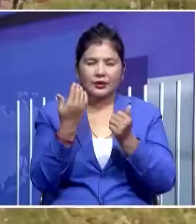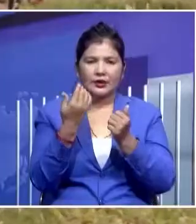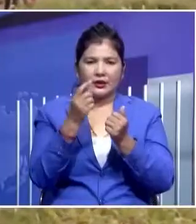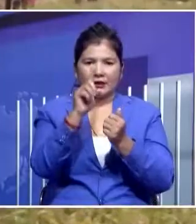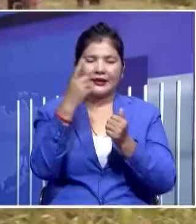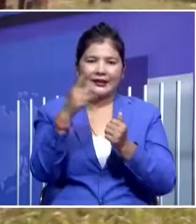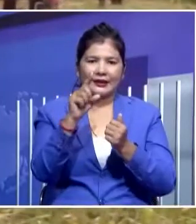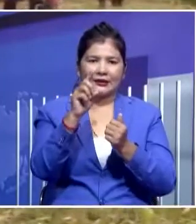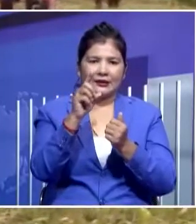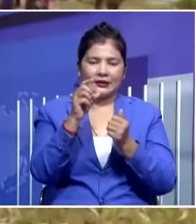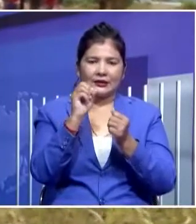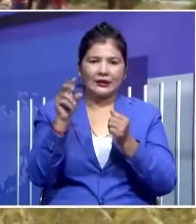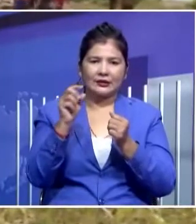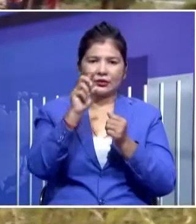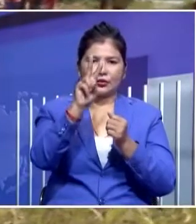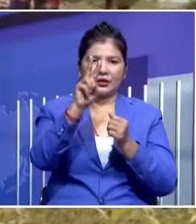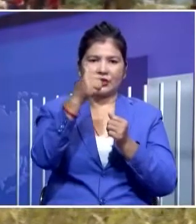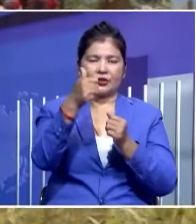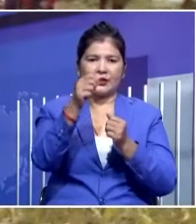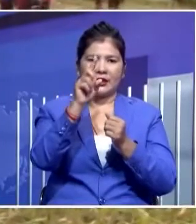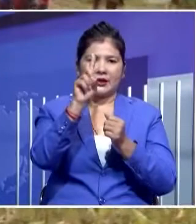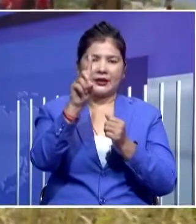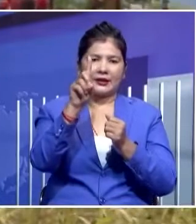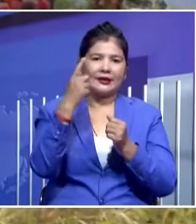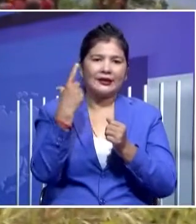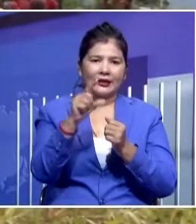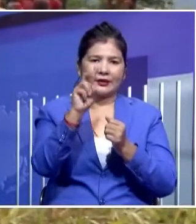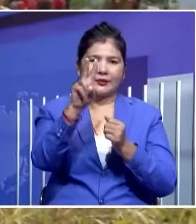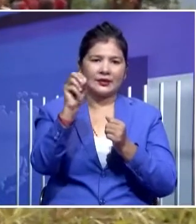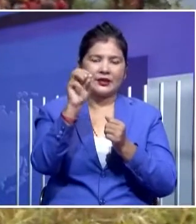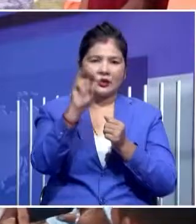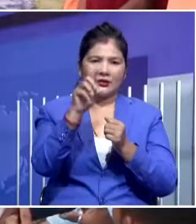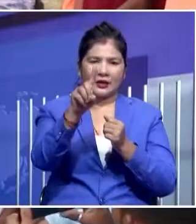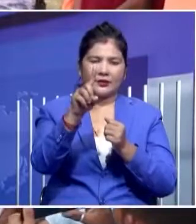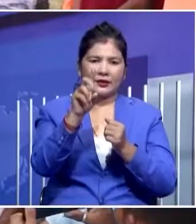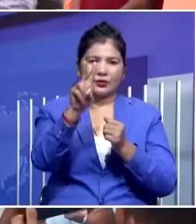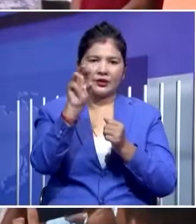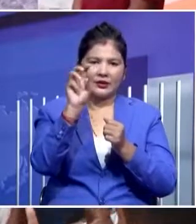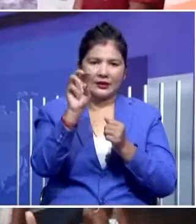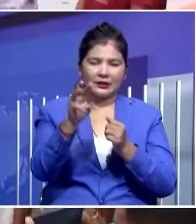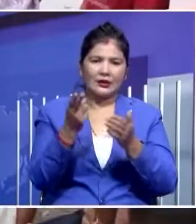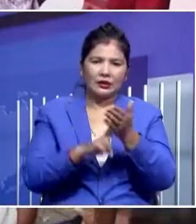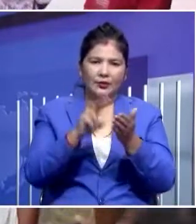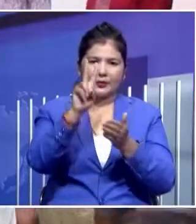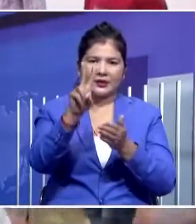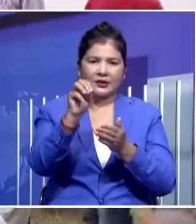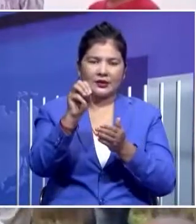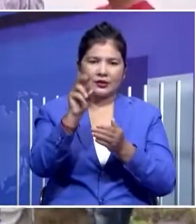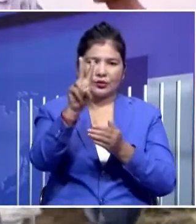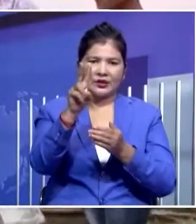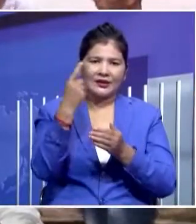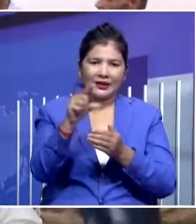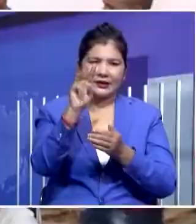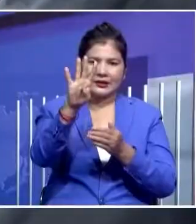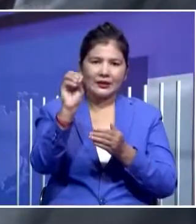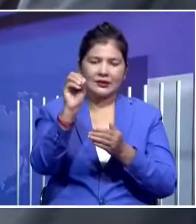र क्रिया खर्च बापत थप 20,000 गरी 1,20,000, एक भन्दा बढी मृत्यु भएका परिवारलाई 2,00,000 र थप क्रिया खर्च 20,000 गरी